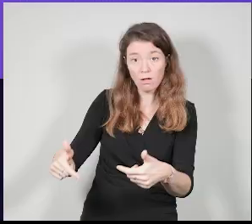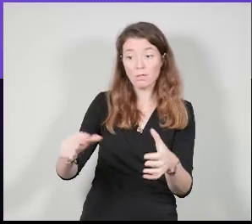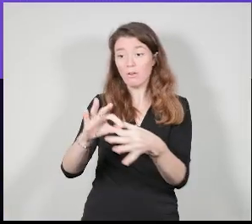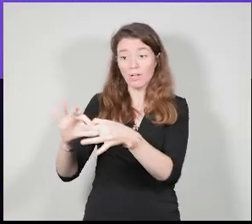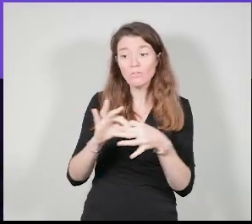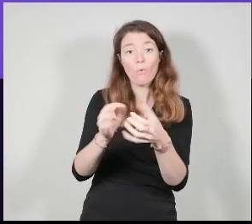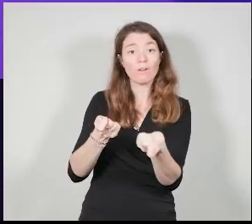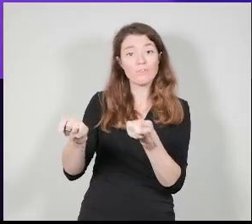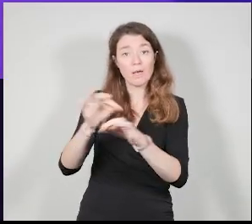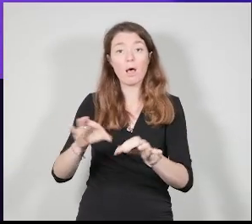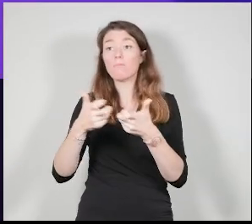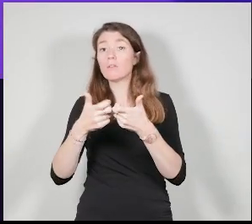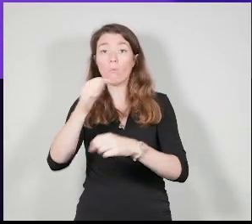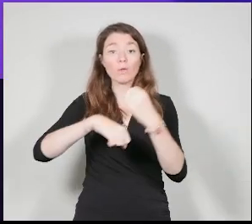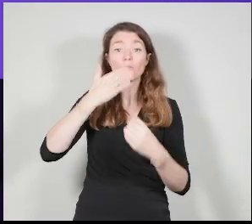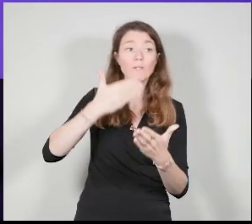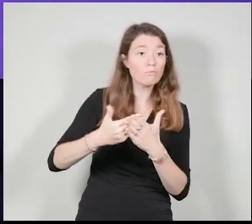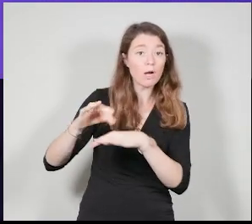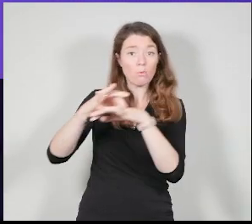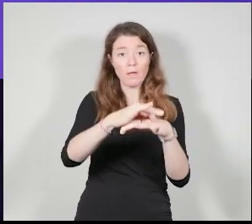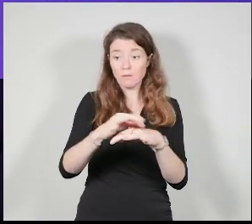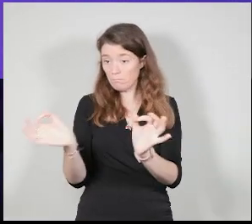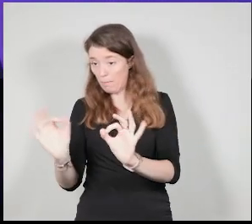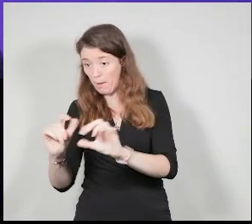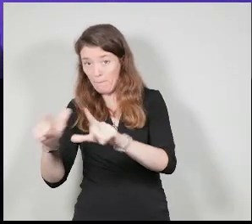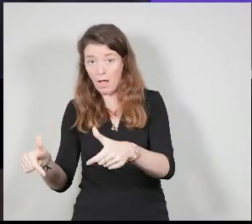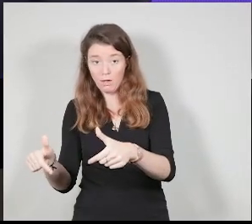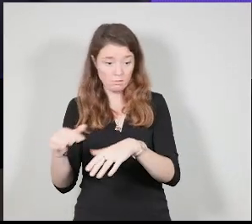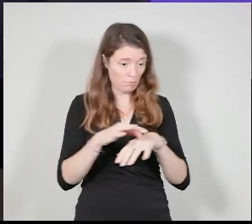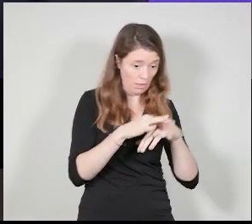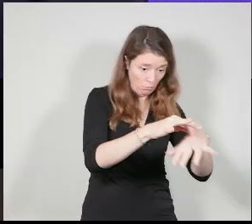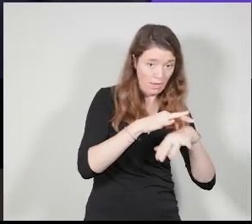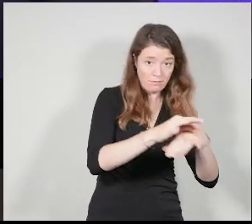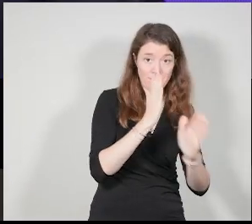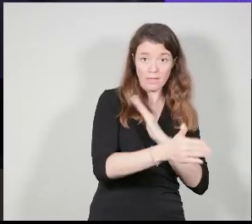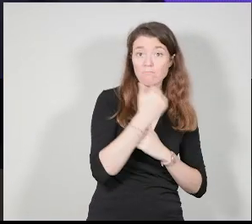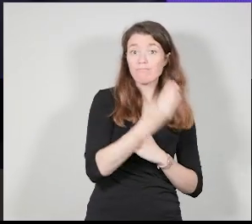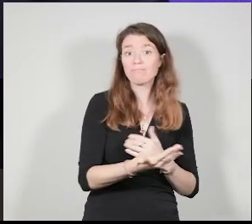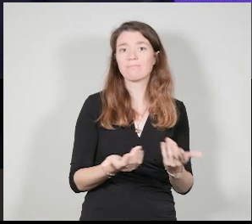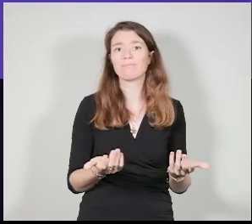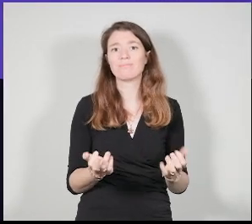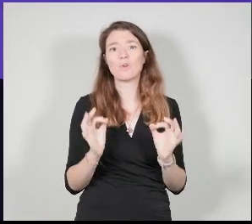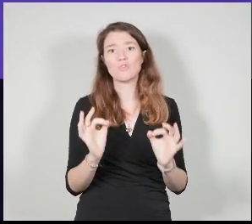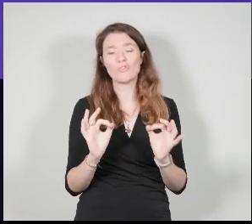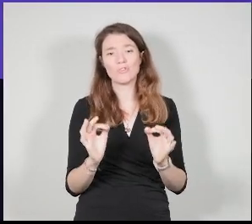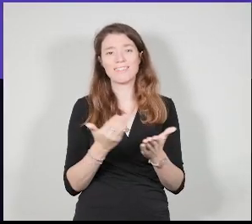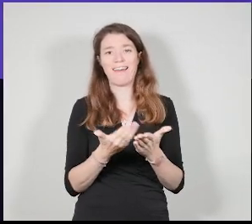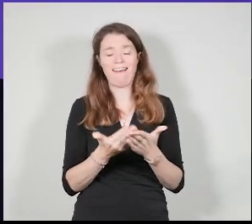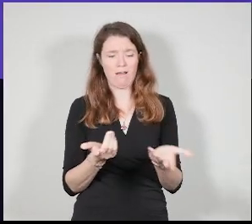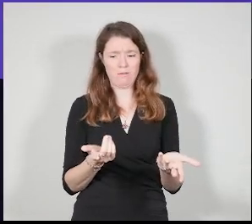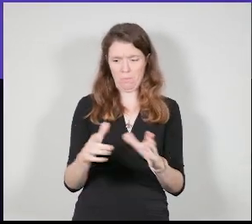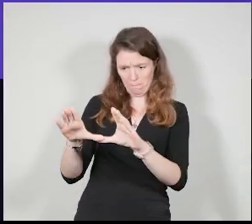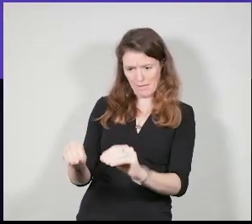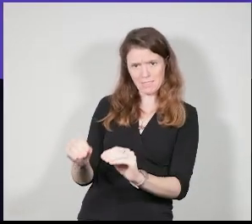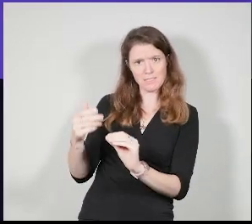du quotidien, prendre les rendez-vous médicaux, emmener, etc., sont incapables d'accompagner les personnes. Et donc, à partir de là, c'est quelle est la place des